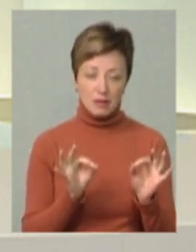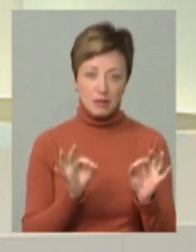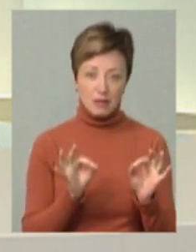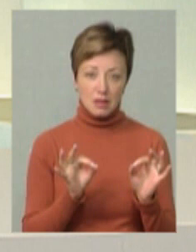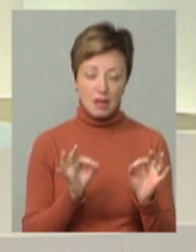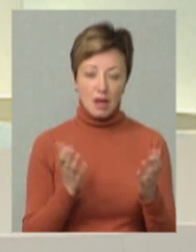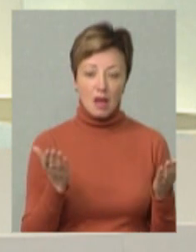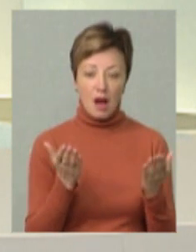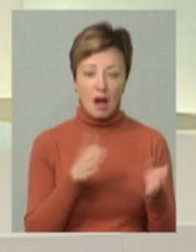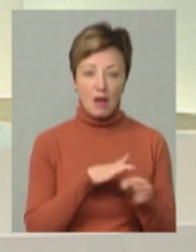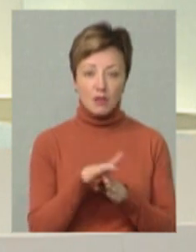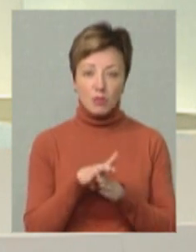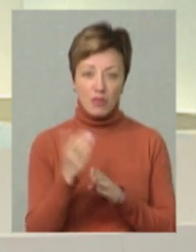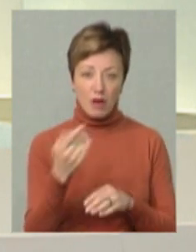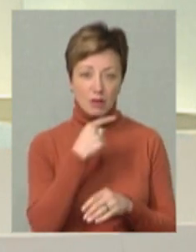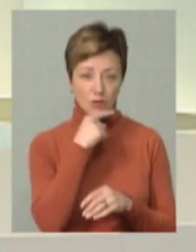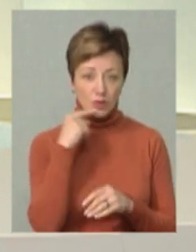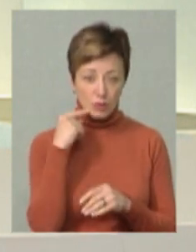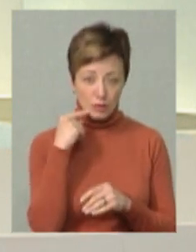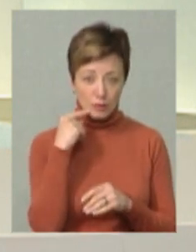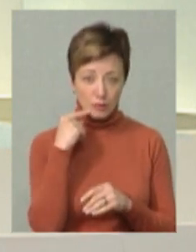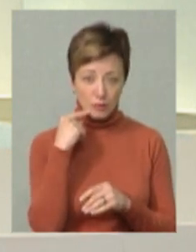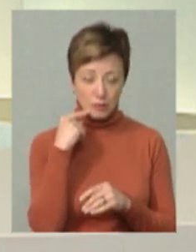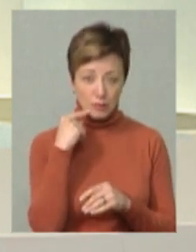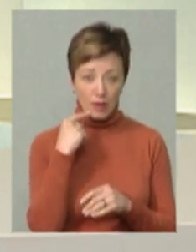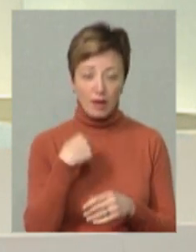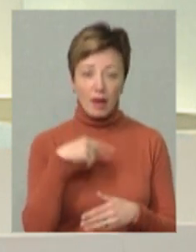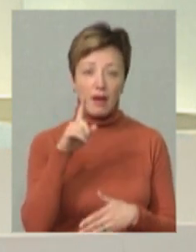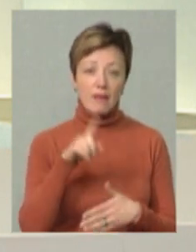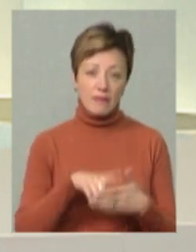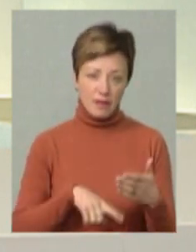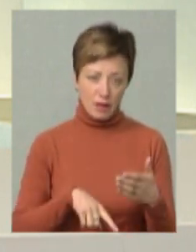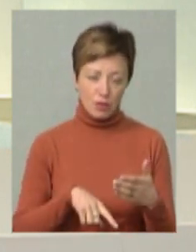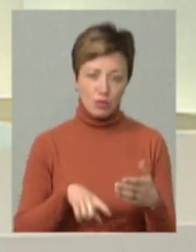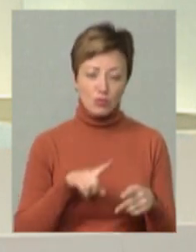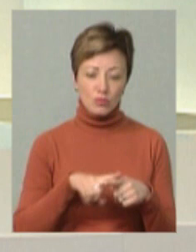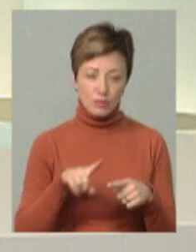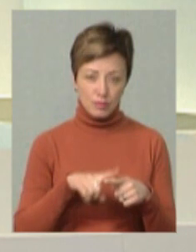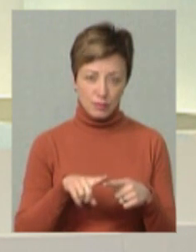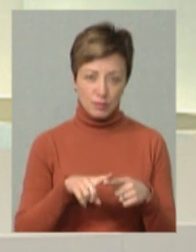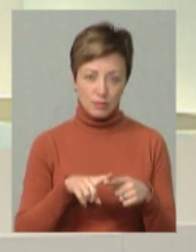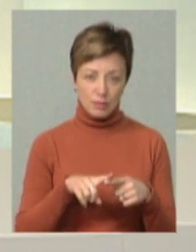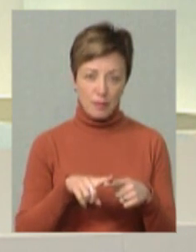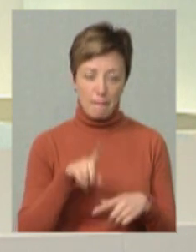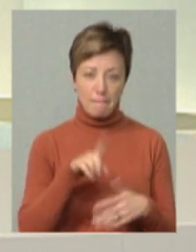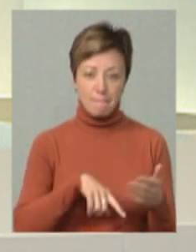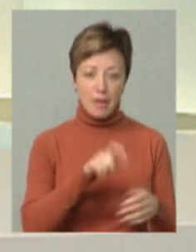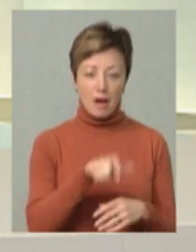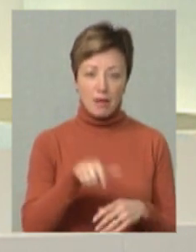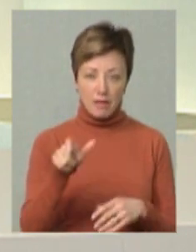несправедливість, яка відбувається зі сторони Росії, я вірю в те, що в скорому часі парафіяни,